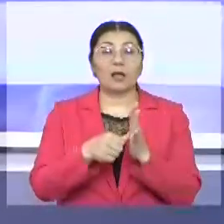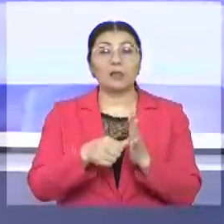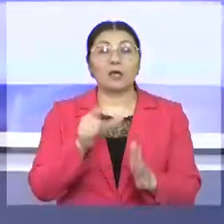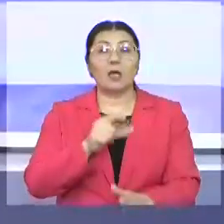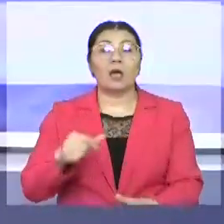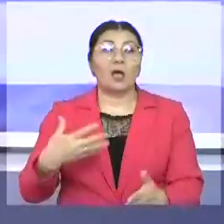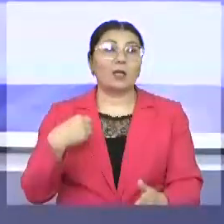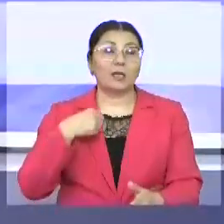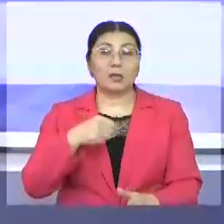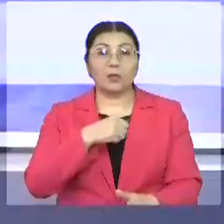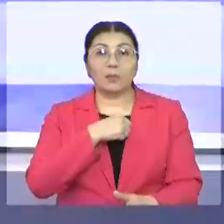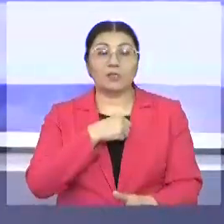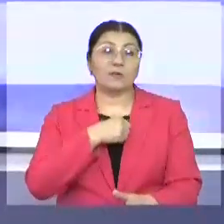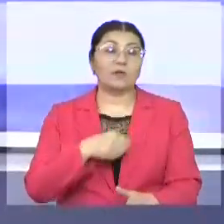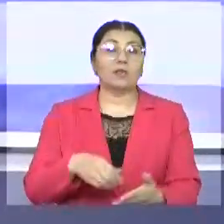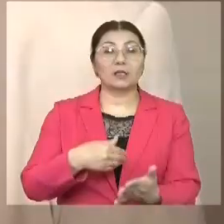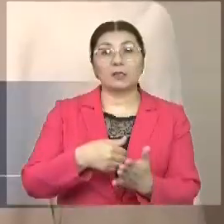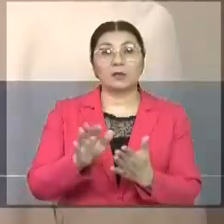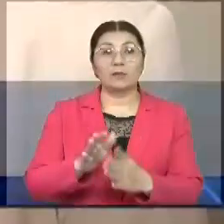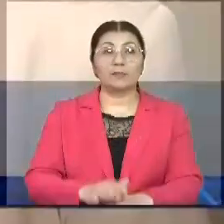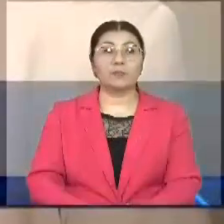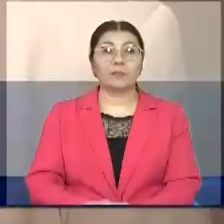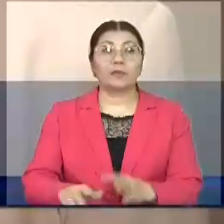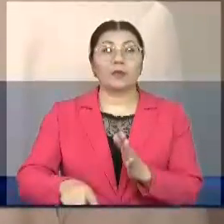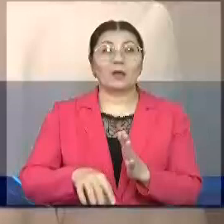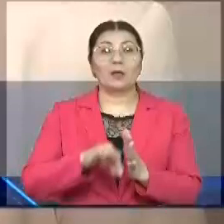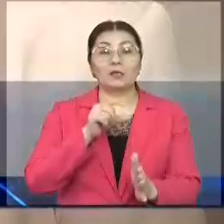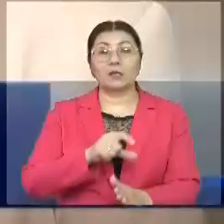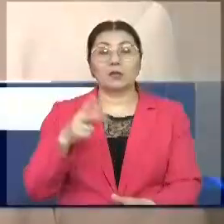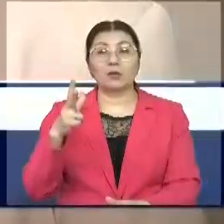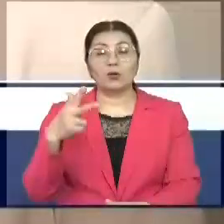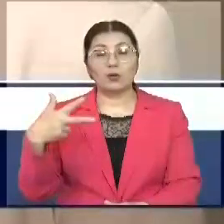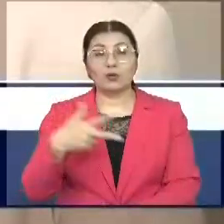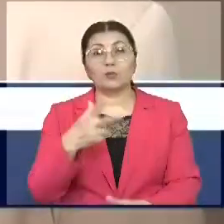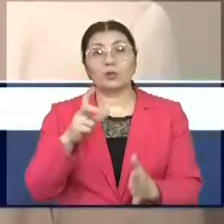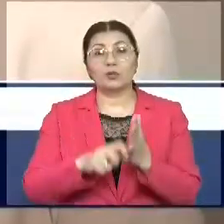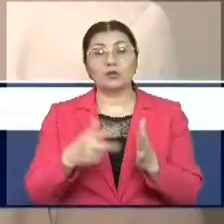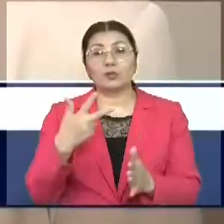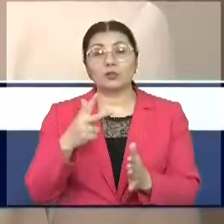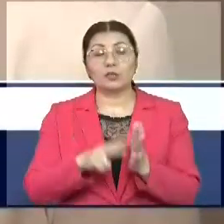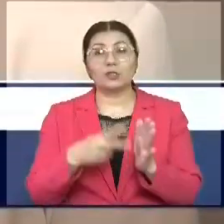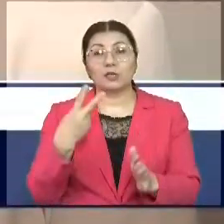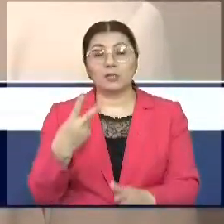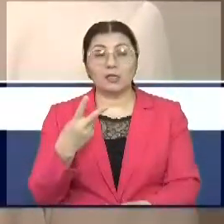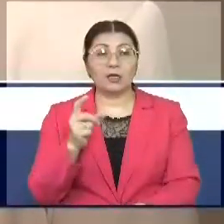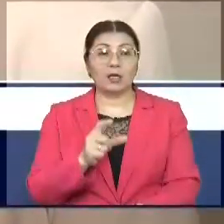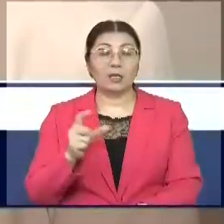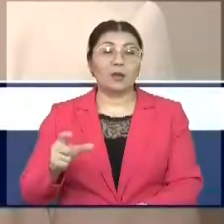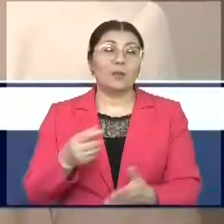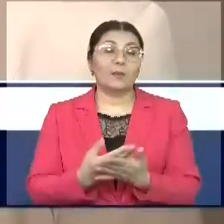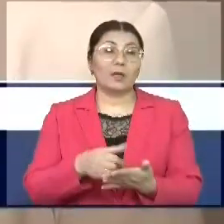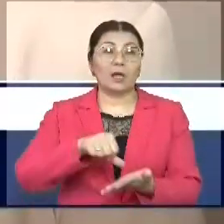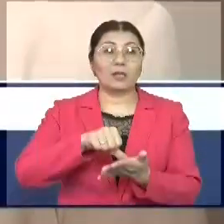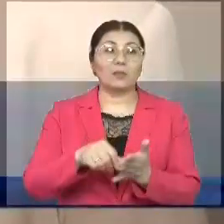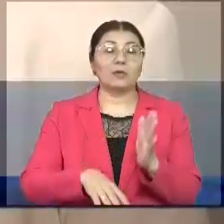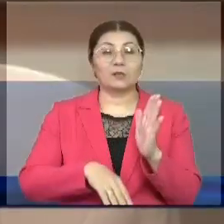еркімен кандидаттықтан бас тартты. Сайлауға 3782 сайлаушының 2489-ы қатысты. Ең